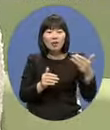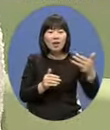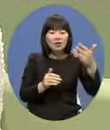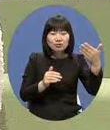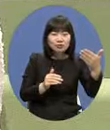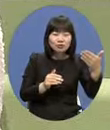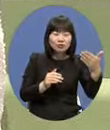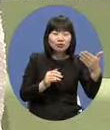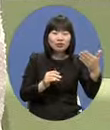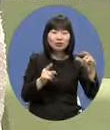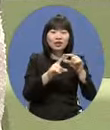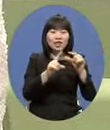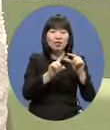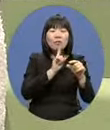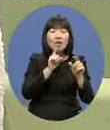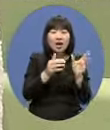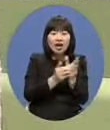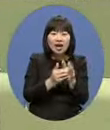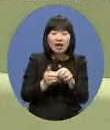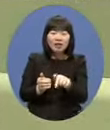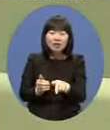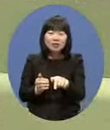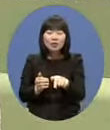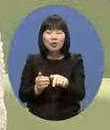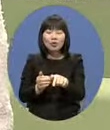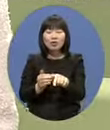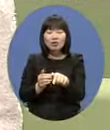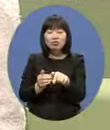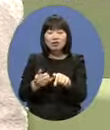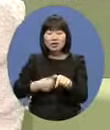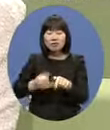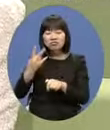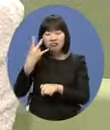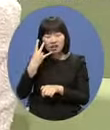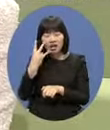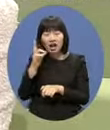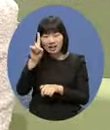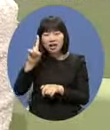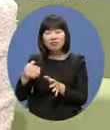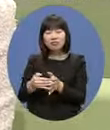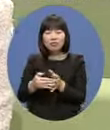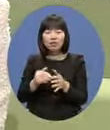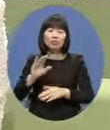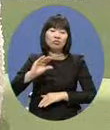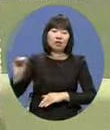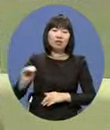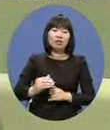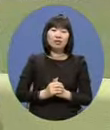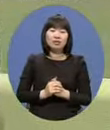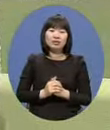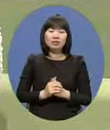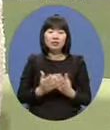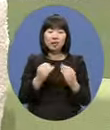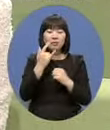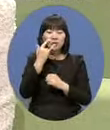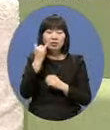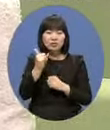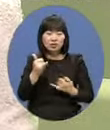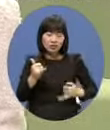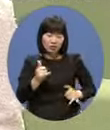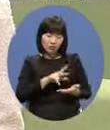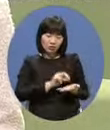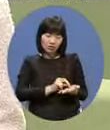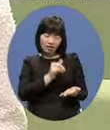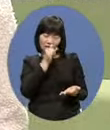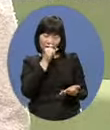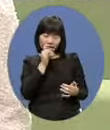하시고 아이는네 하고나 이제 어디 온가 사라져 버리죠 그래서 많은 부모님들이 아이가 문제가 있거나 그렇다면은